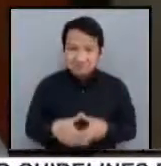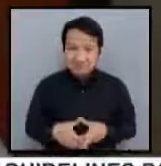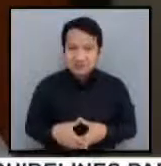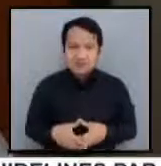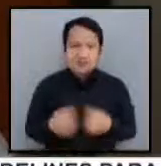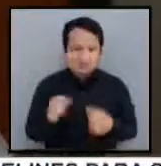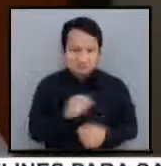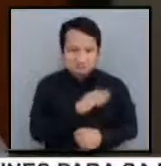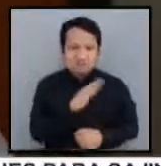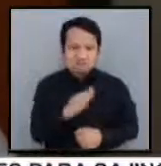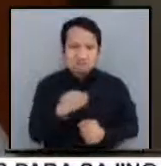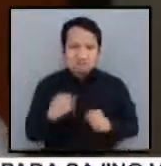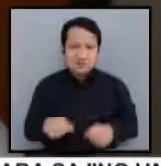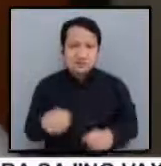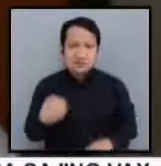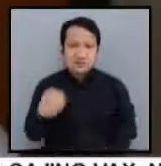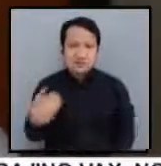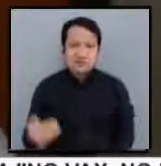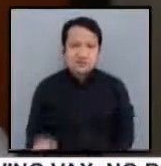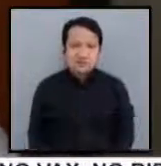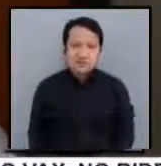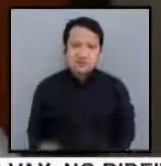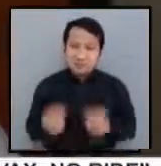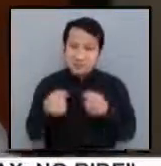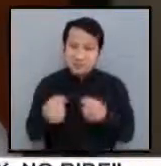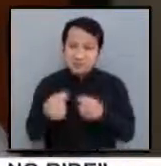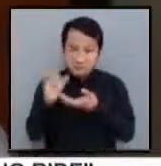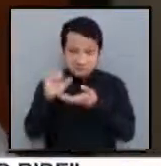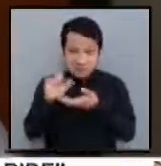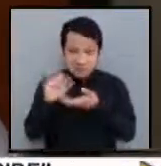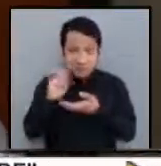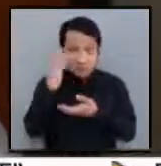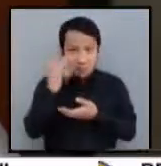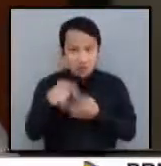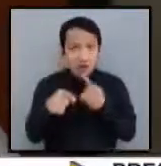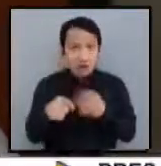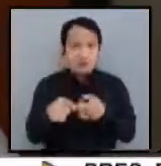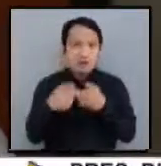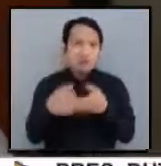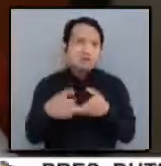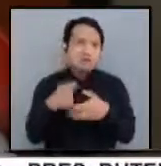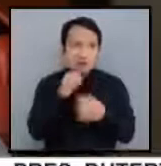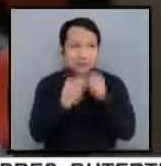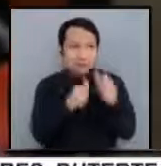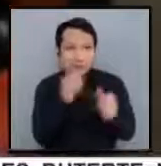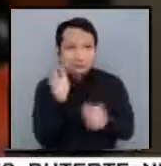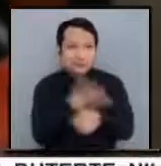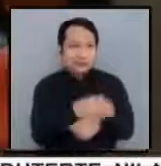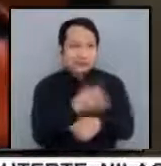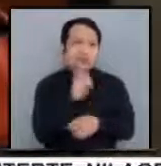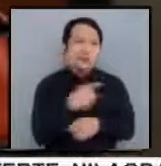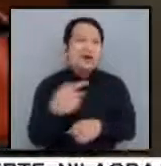loob. Lalo na pag street photoshoot kasi meron at tatanggi talaga.